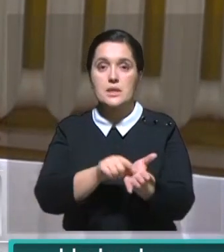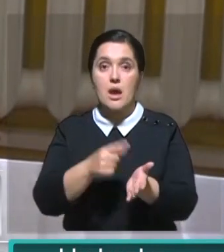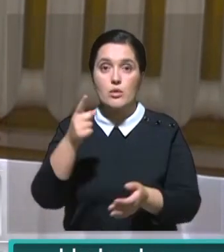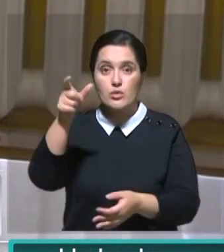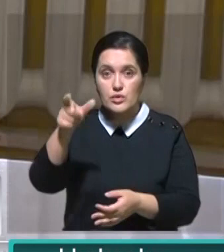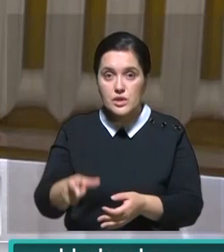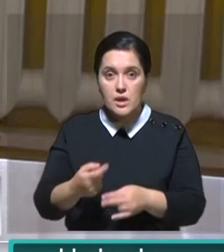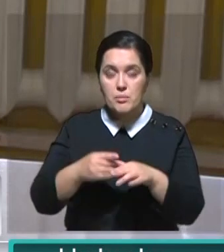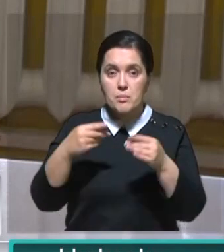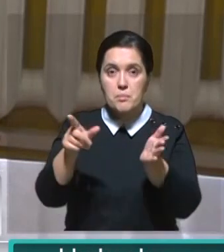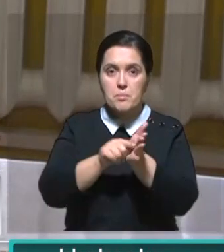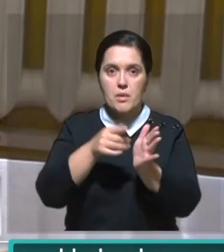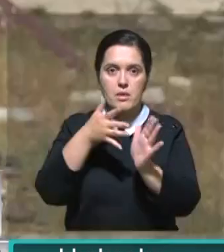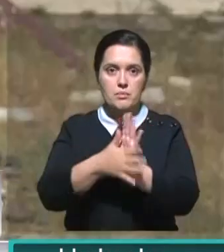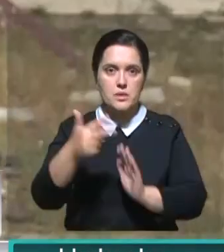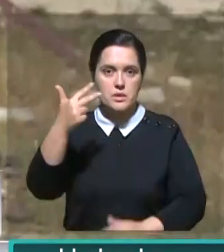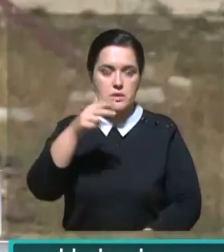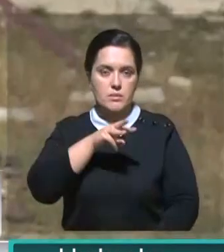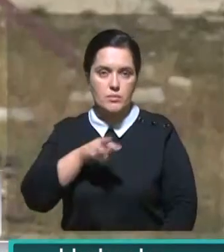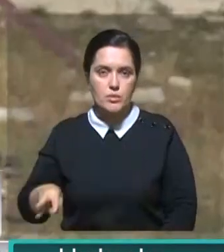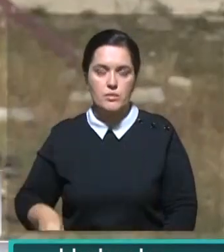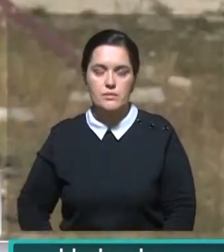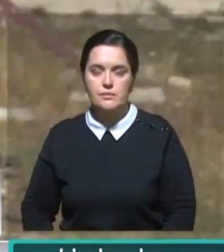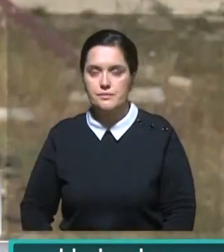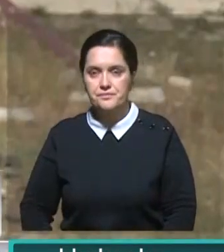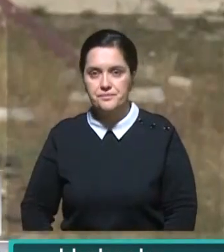одного клиента уходит больше получаса.